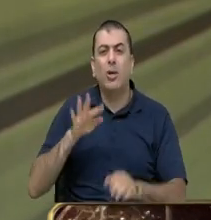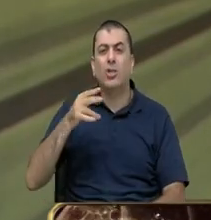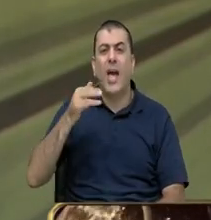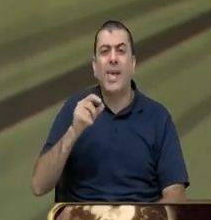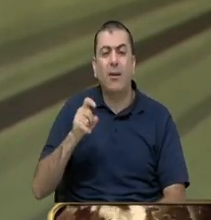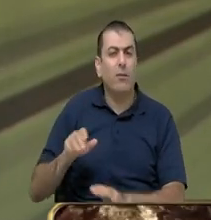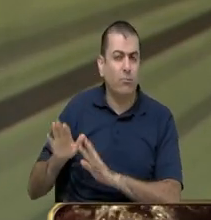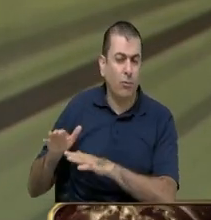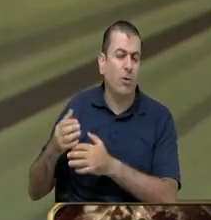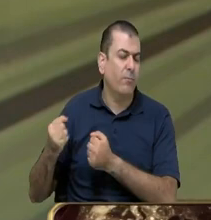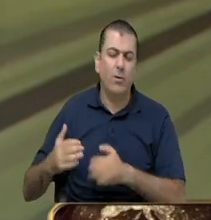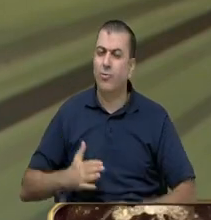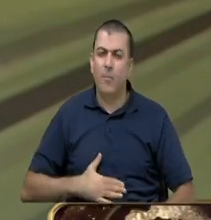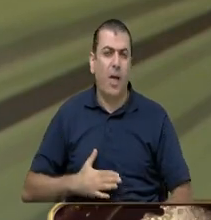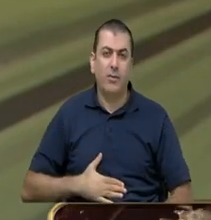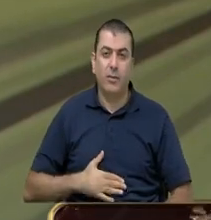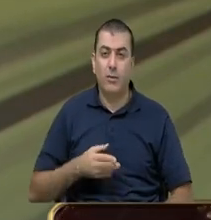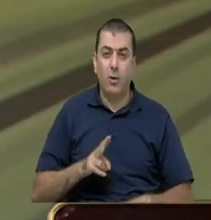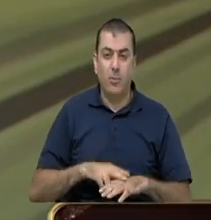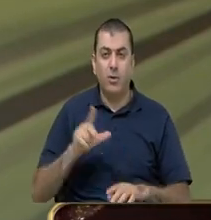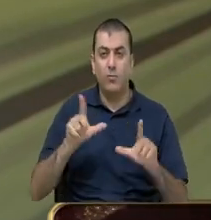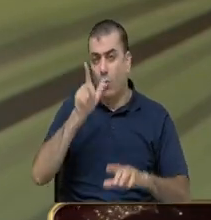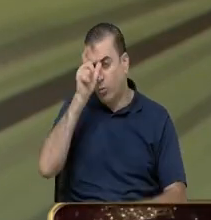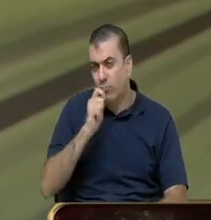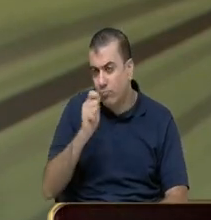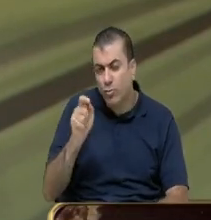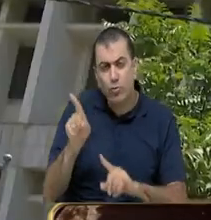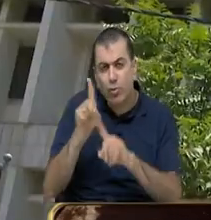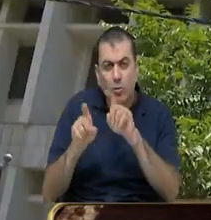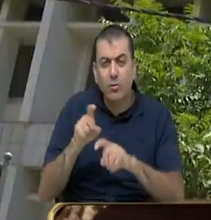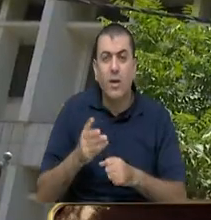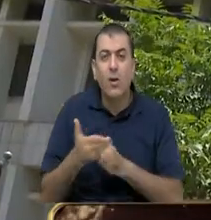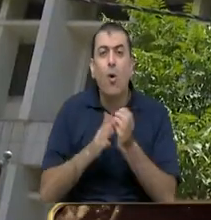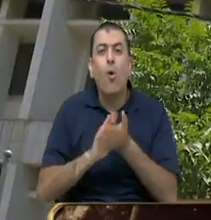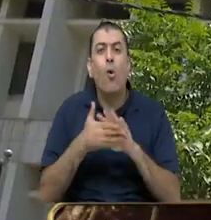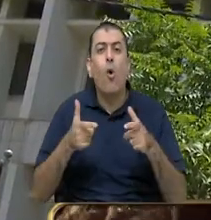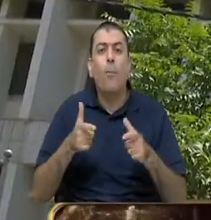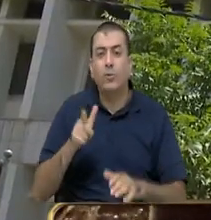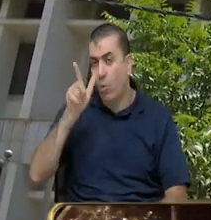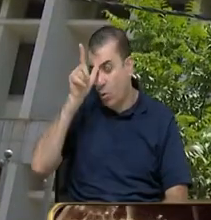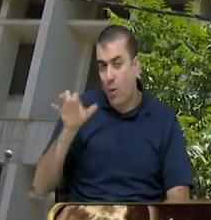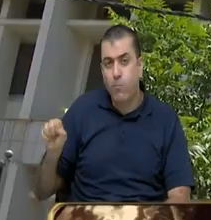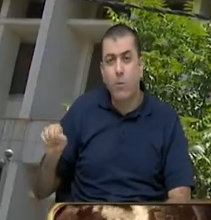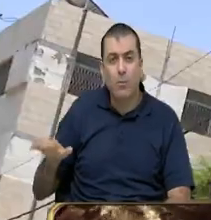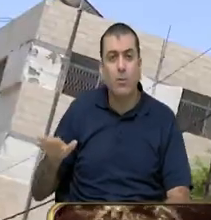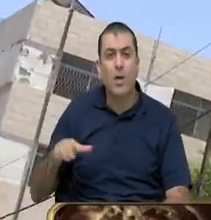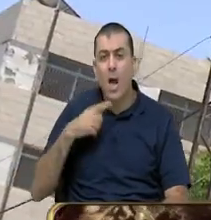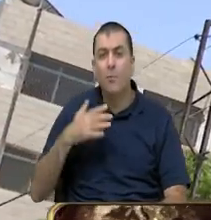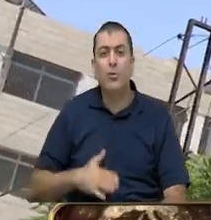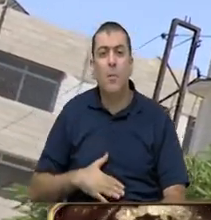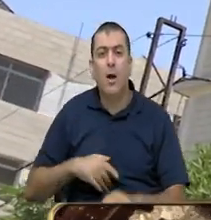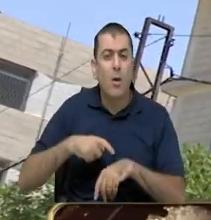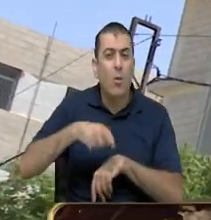والشعير في الاردن امن وكافيه واوضح على التلفزيون الاردني ان ماده القمح الموجود داخل الاراضي المملكه تكفي احتياجات